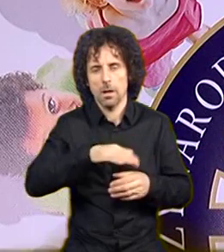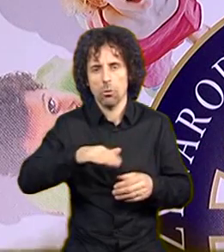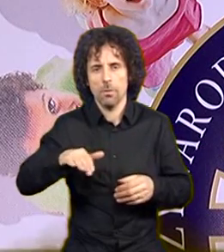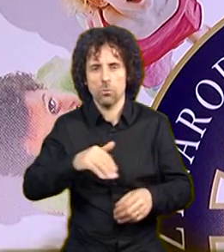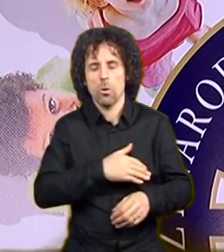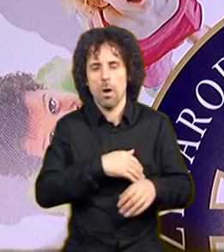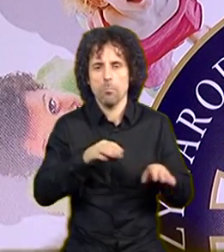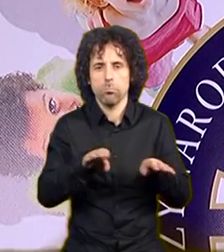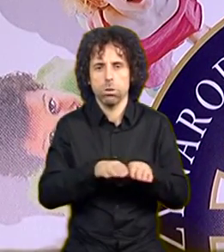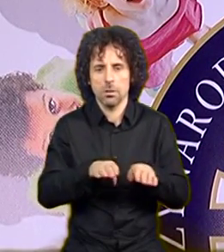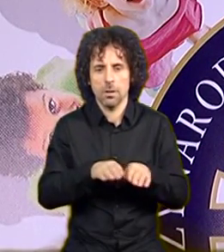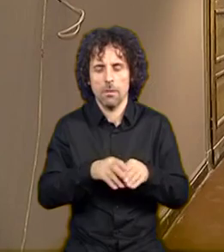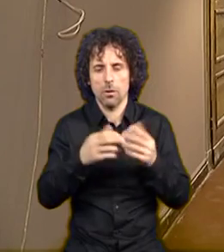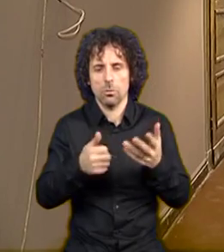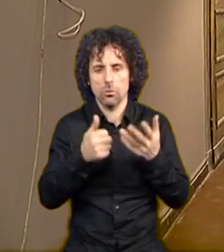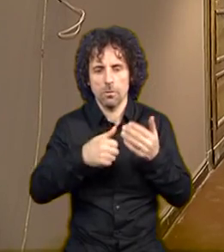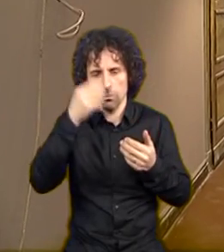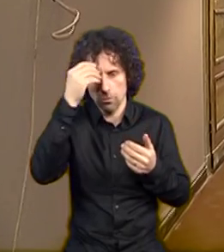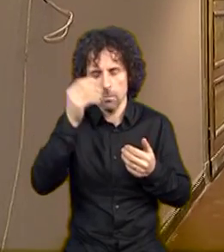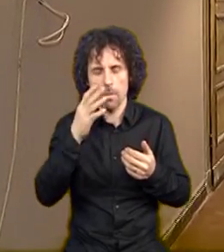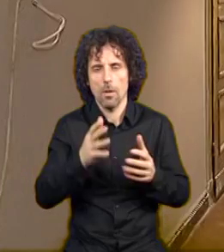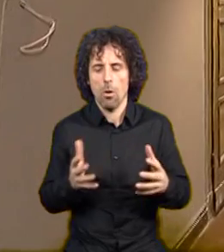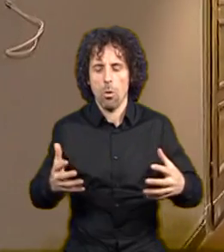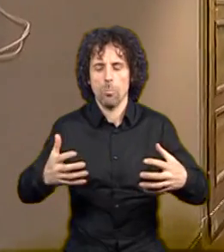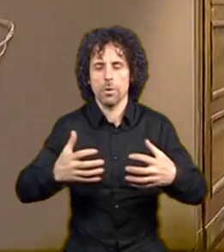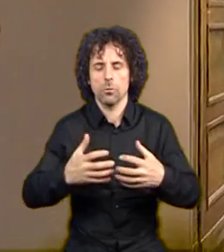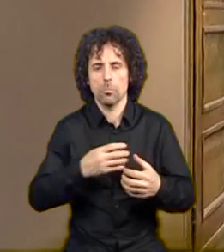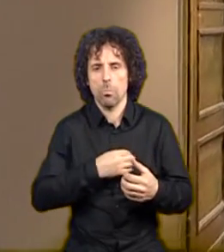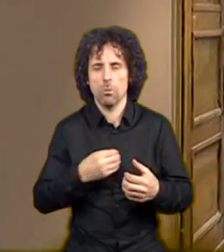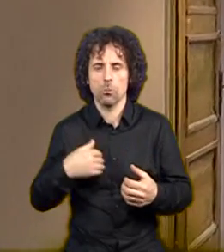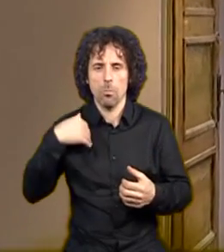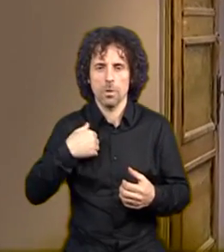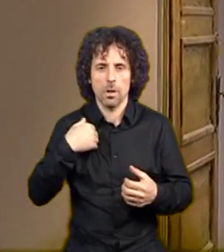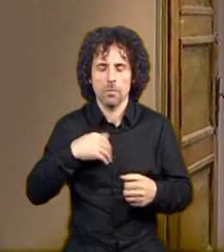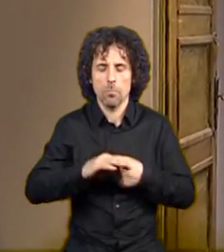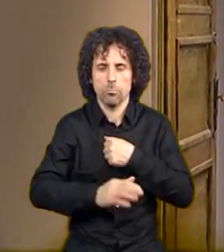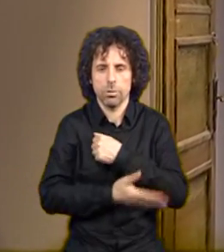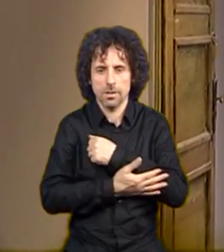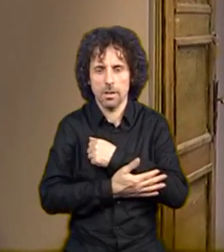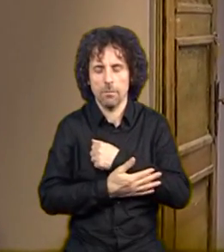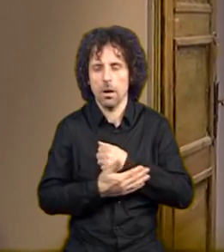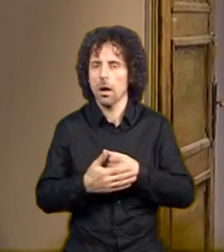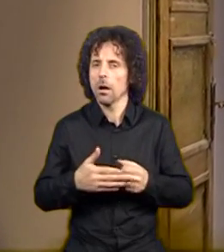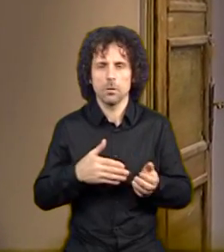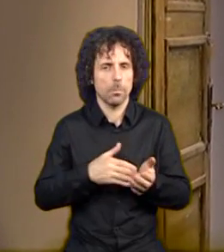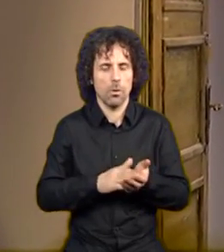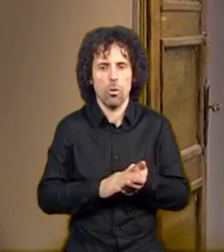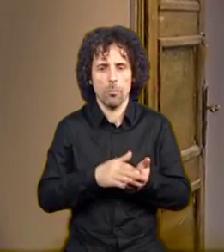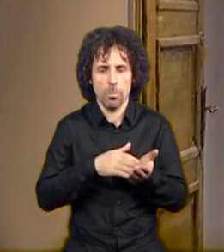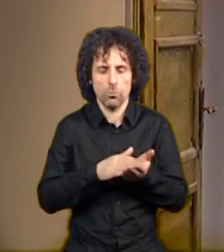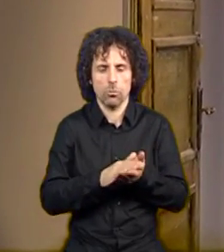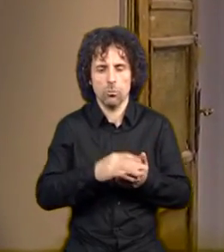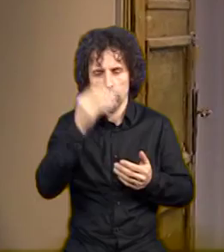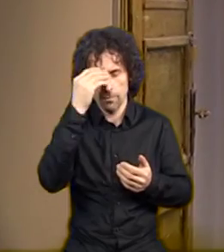Międzynarodowej Szkoły Podstawowej, w której już sześcioletni uczniowie będą objęci polską i brytyjską podstawą. Od samego początku